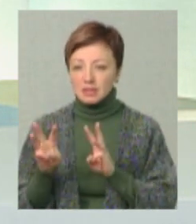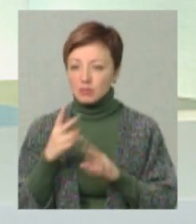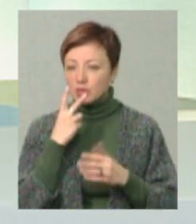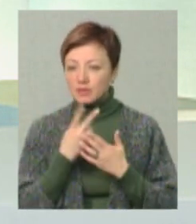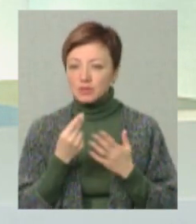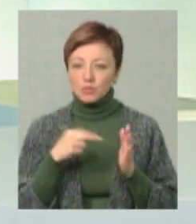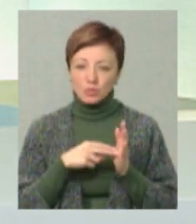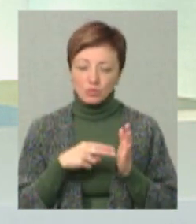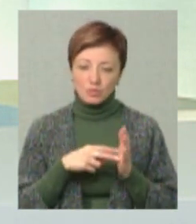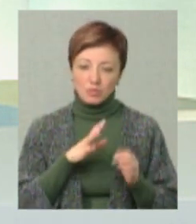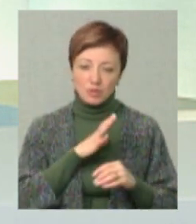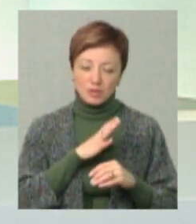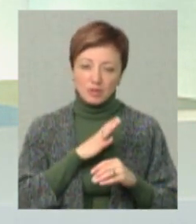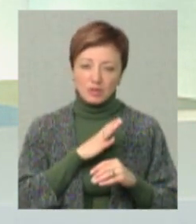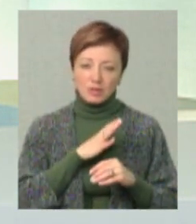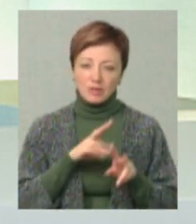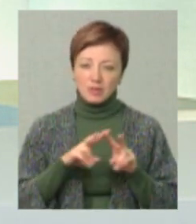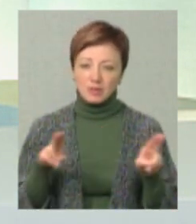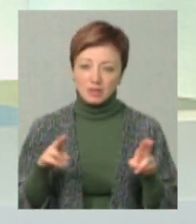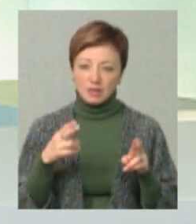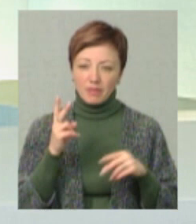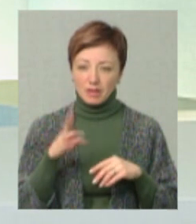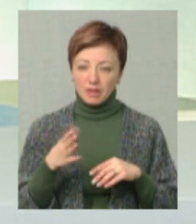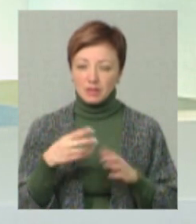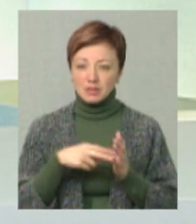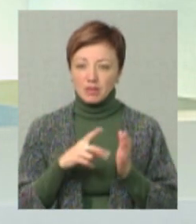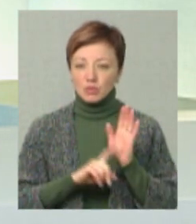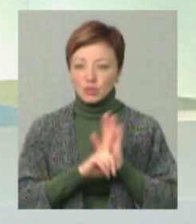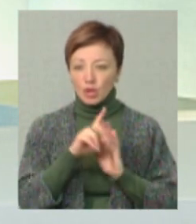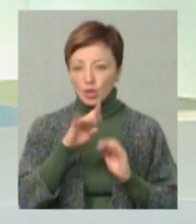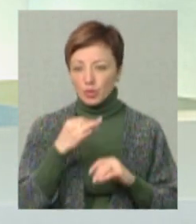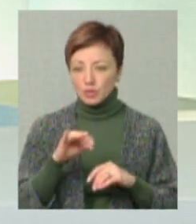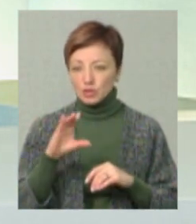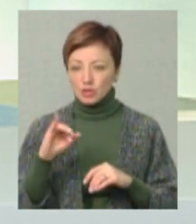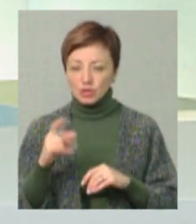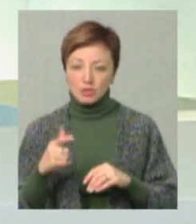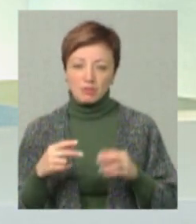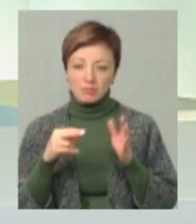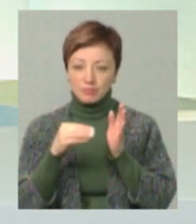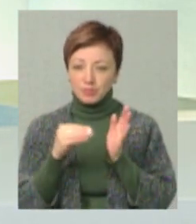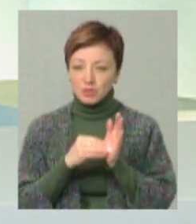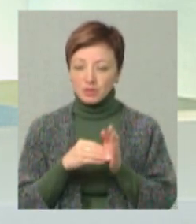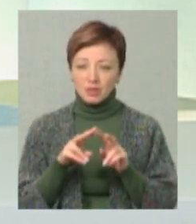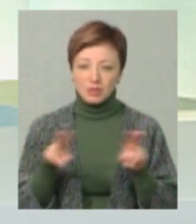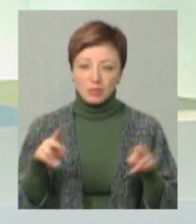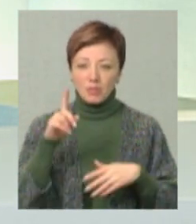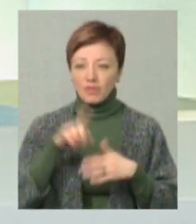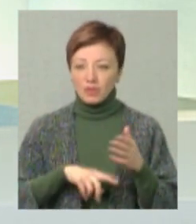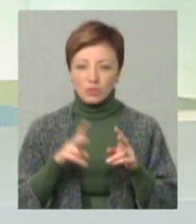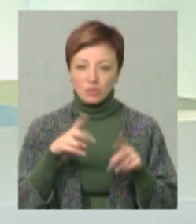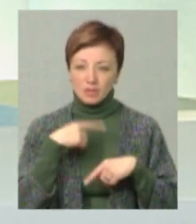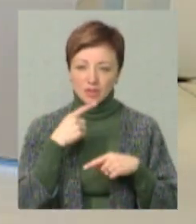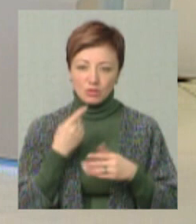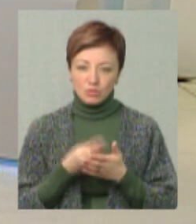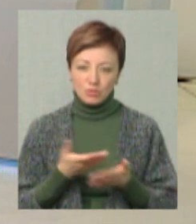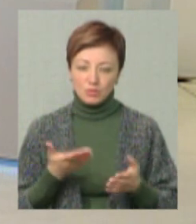інші. Подивіться, скільки коштувала ідентична вашій квартирі ціна на початку лютого-січня. Поставте таку саму і, повірте, слово вам ніхто